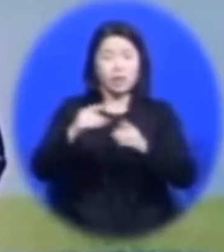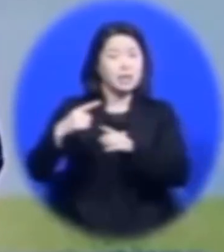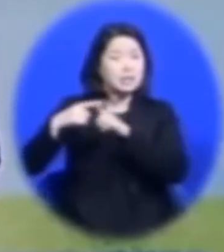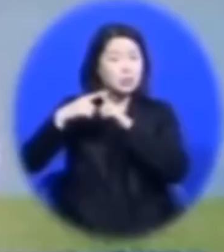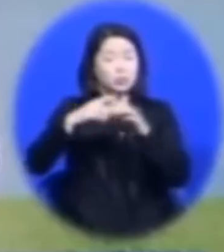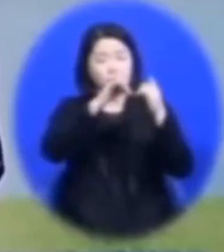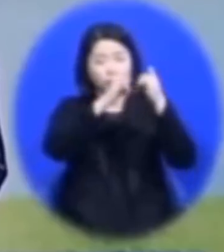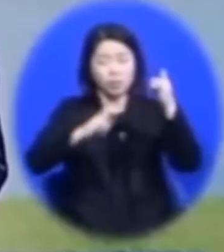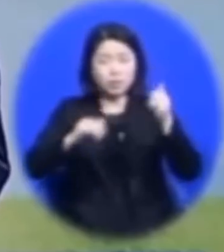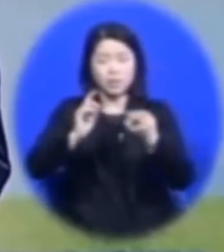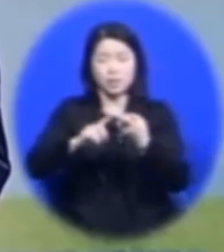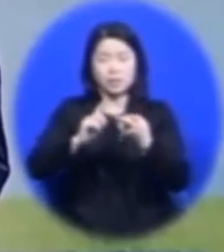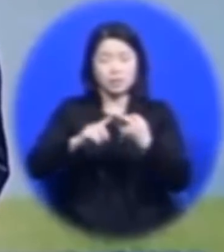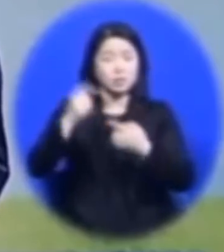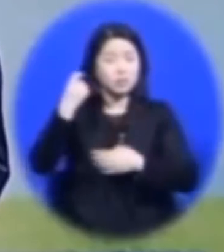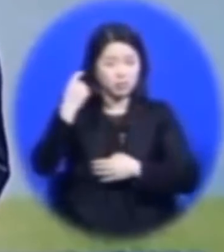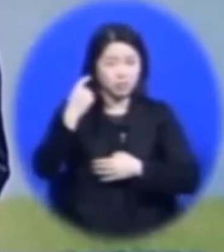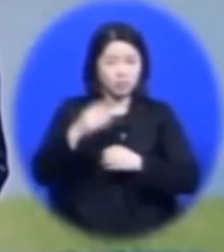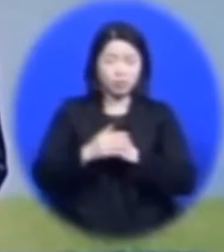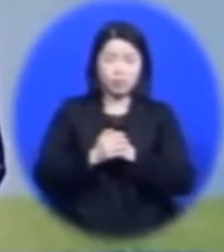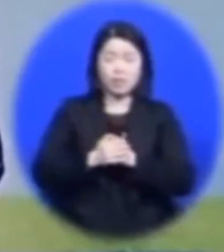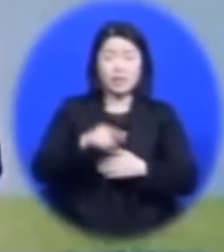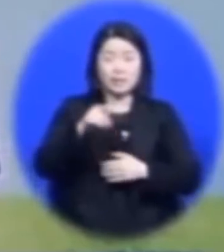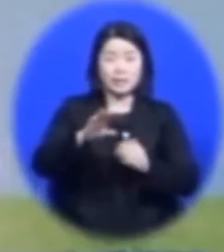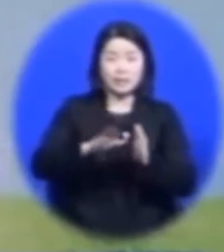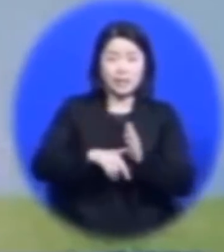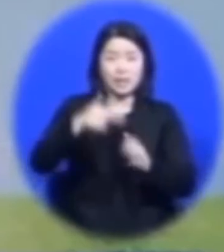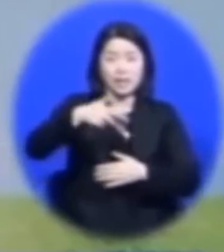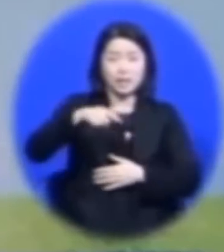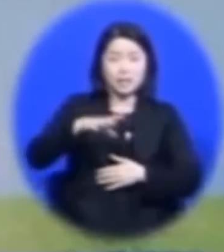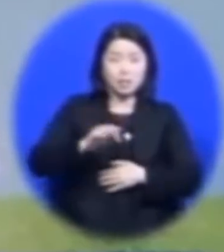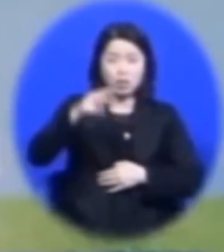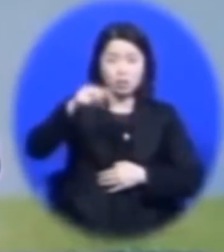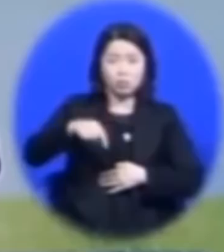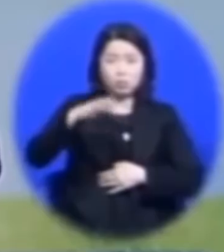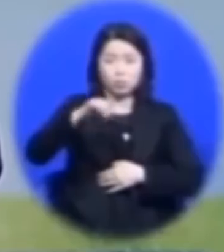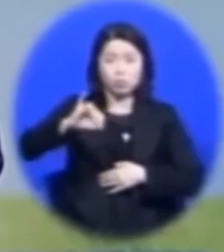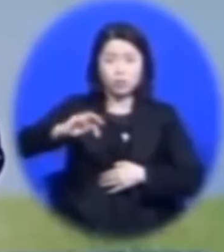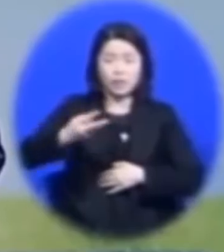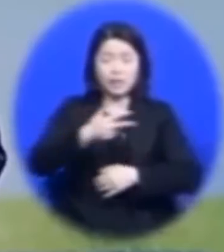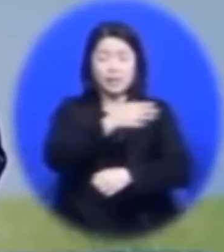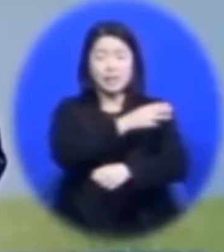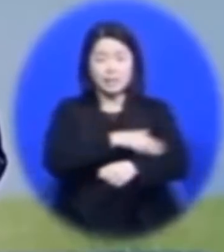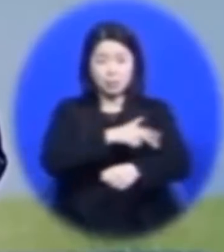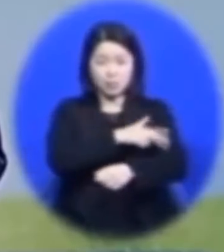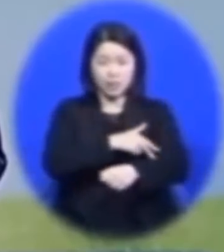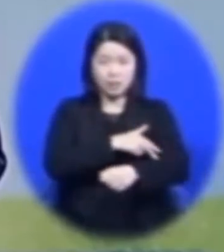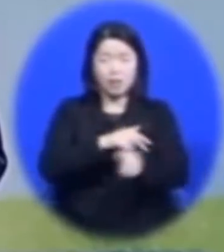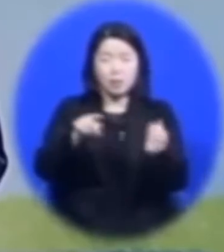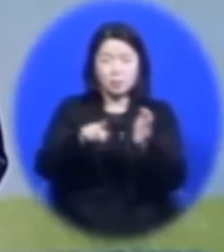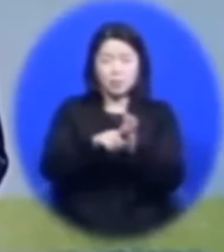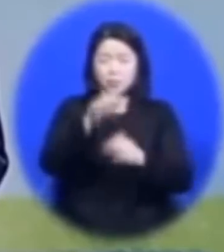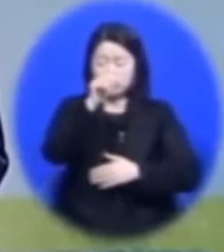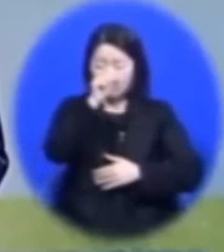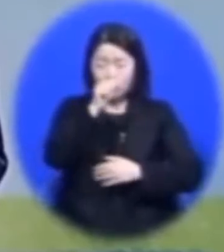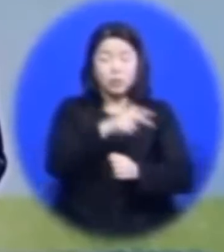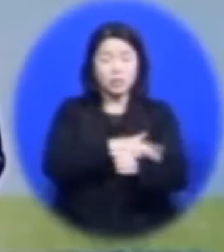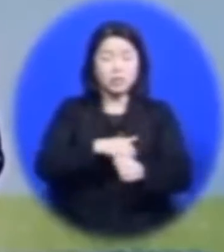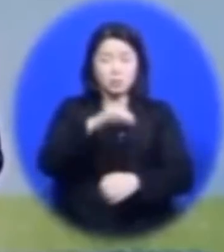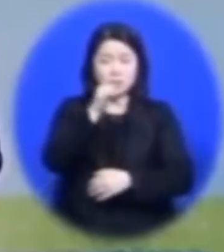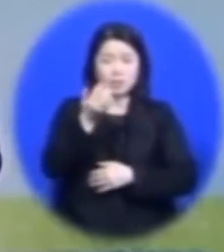아 정 수유 집사 라고 하는 분이 그 병정 교회에 참 믿음이 좋은 집사님 이었는데